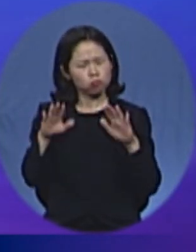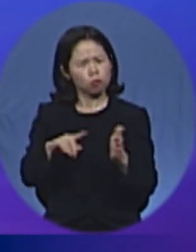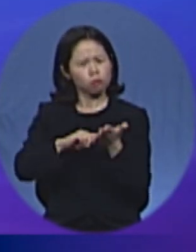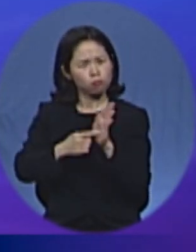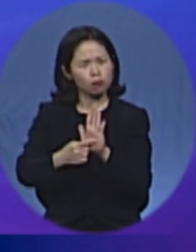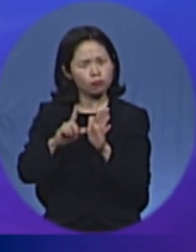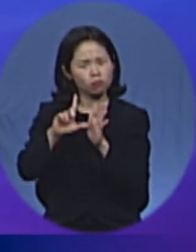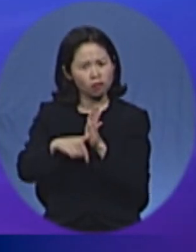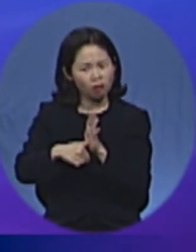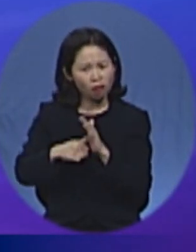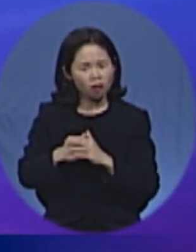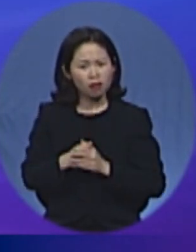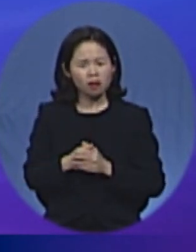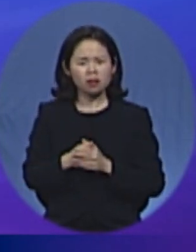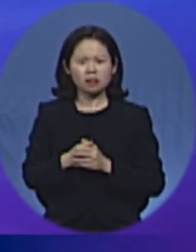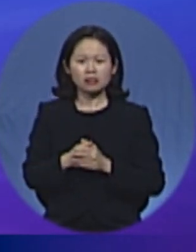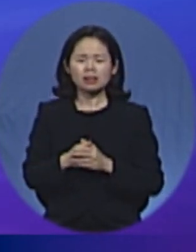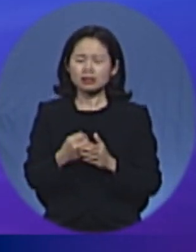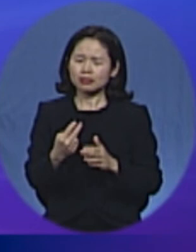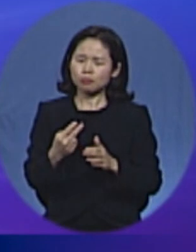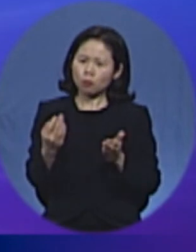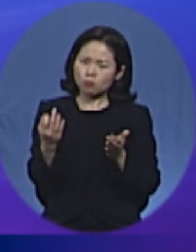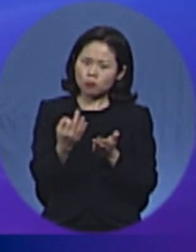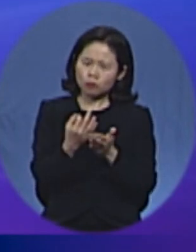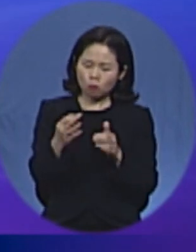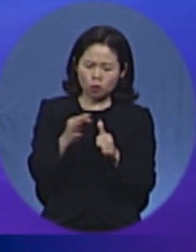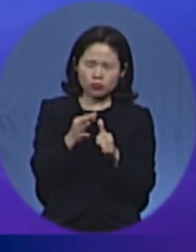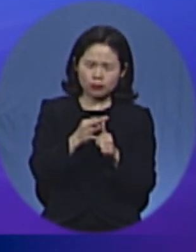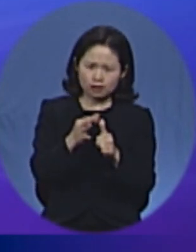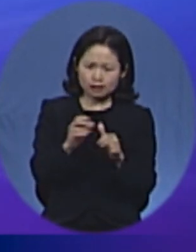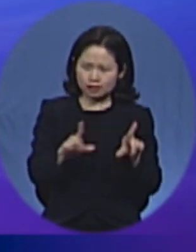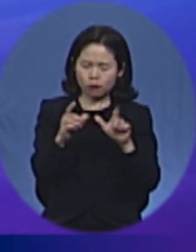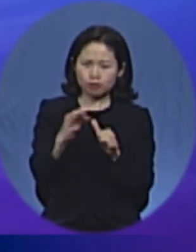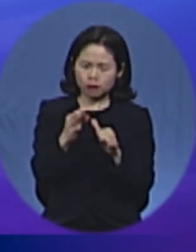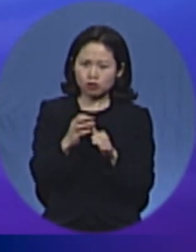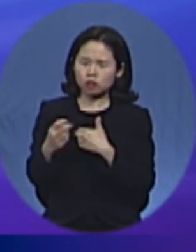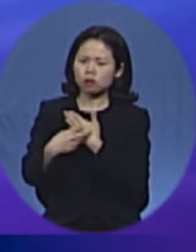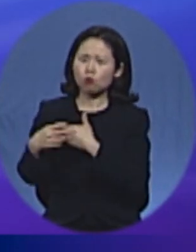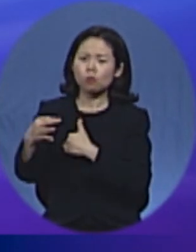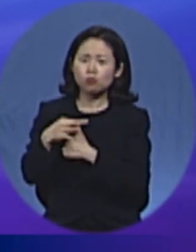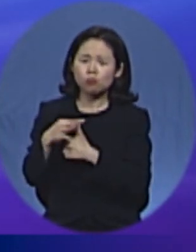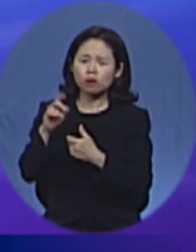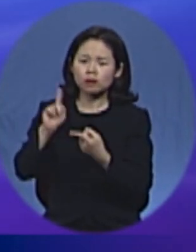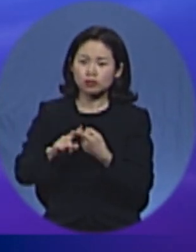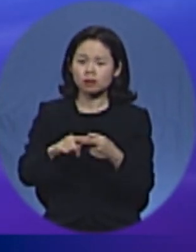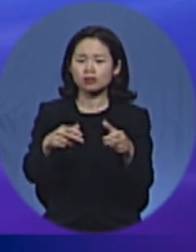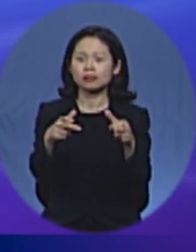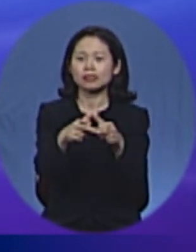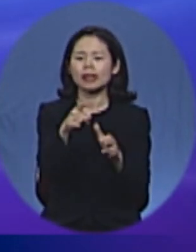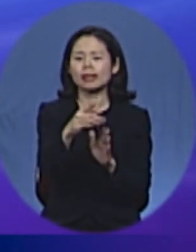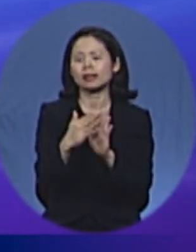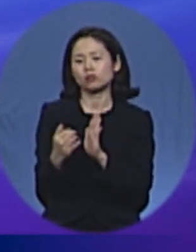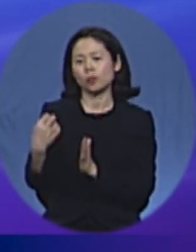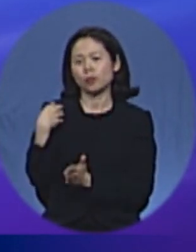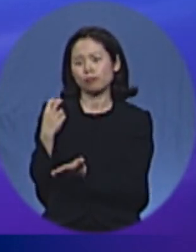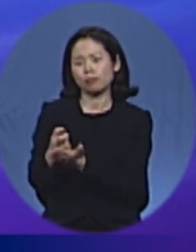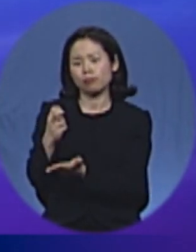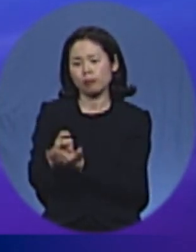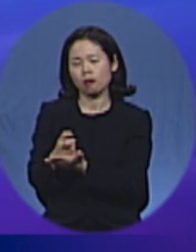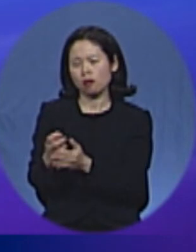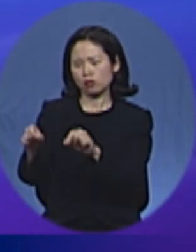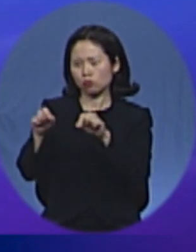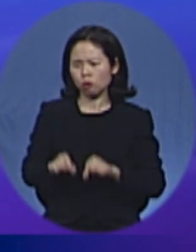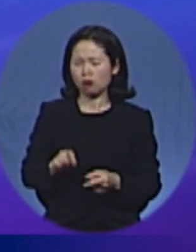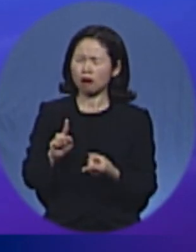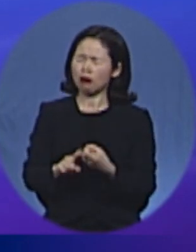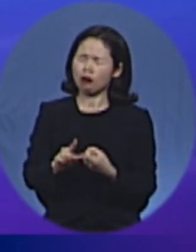발표에서 사각지대의 핵심인 생계급여와 의료급여에서는 계속해서 부양의무자 기준을 적용하겠다고 표현한